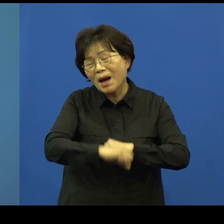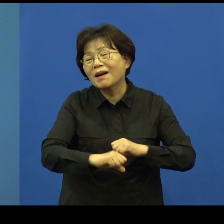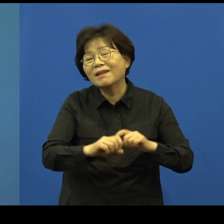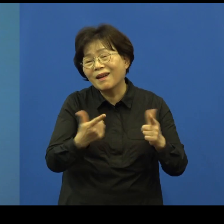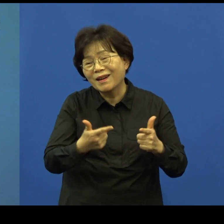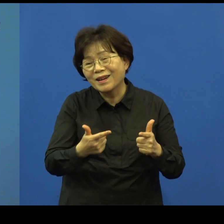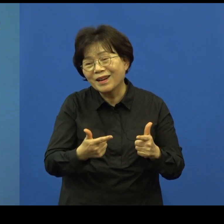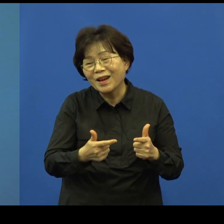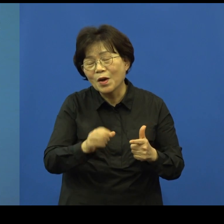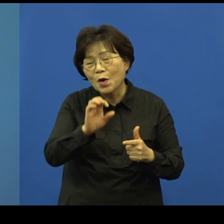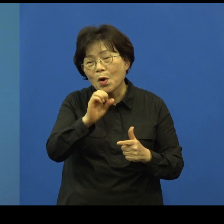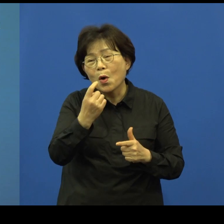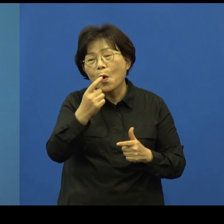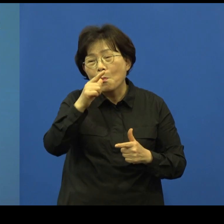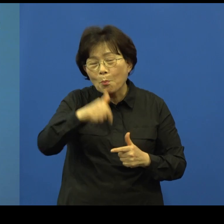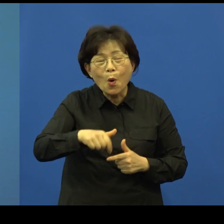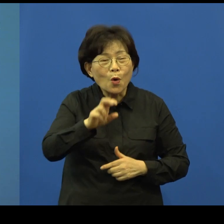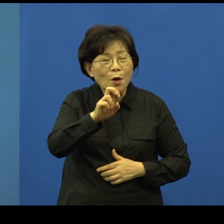폭망?